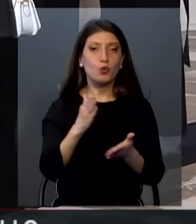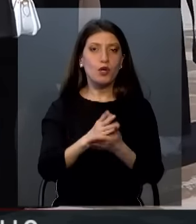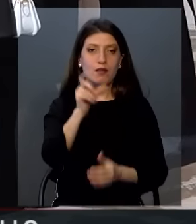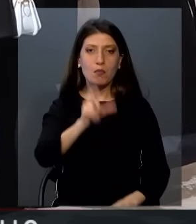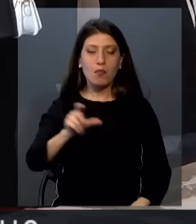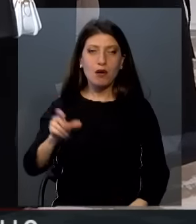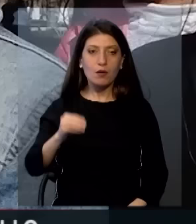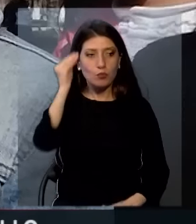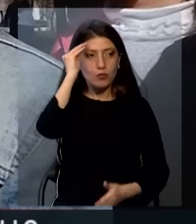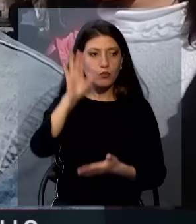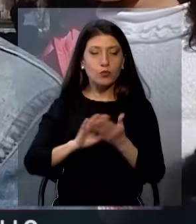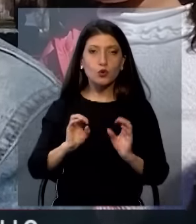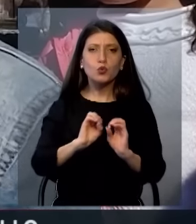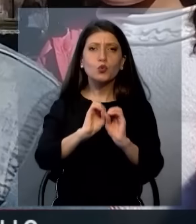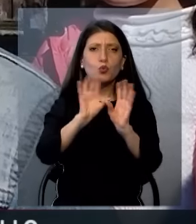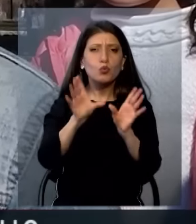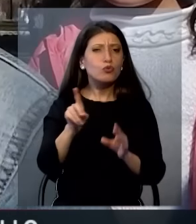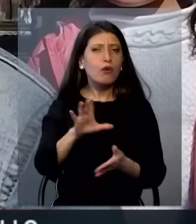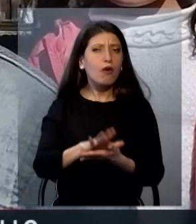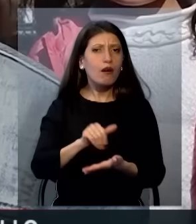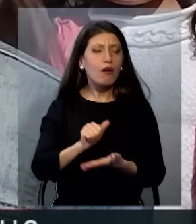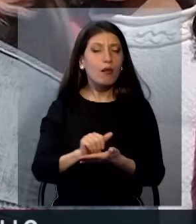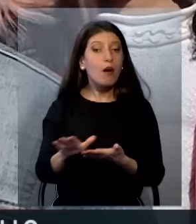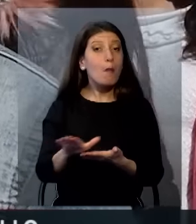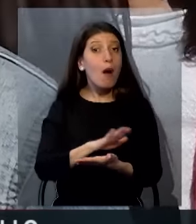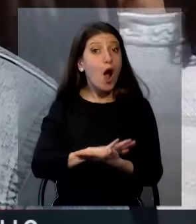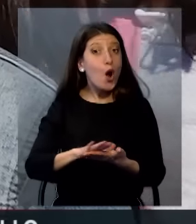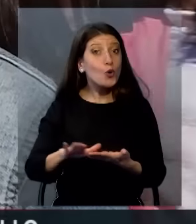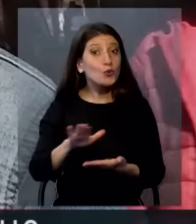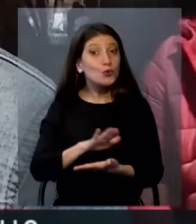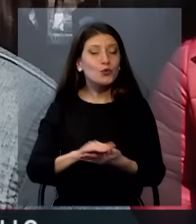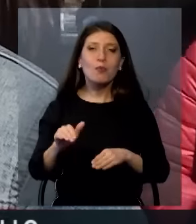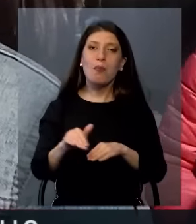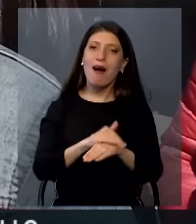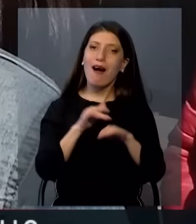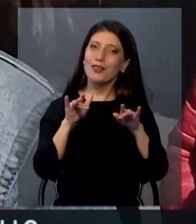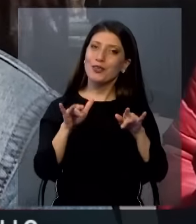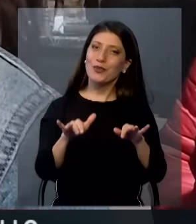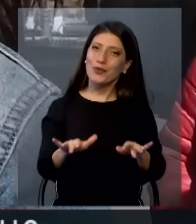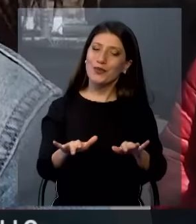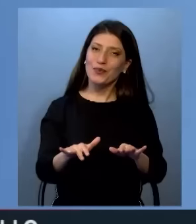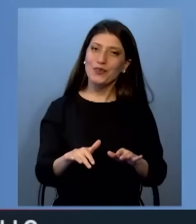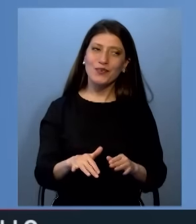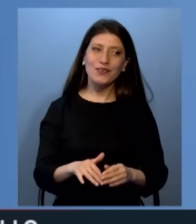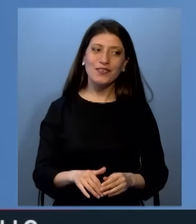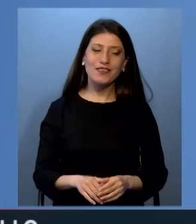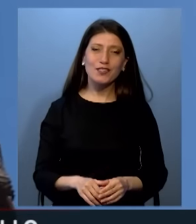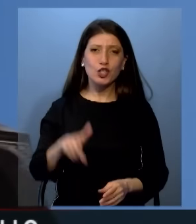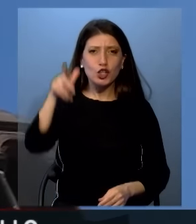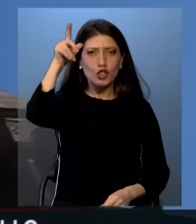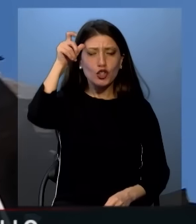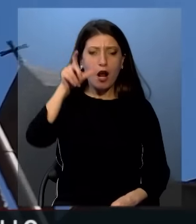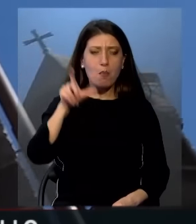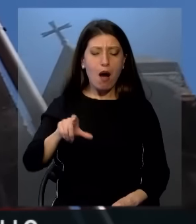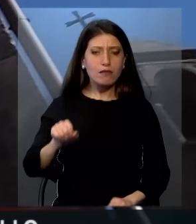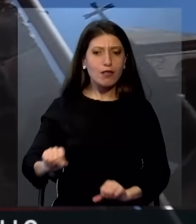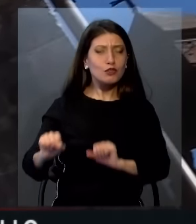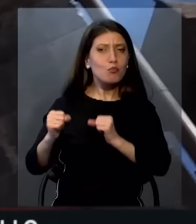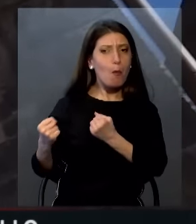բովանդակությամբ։ Սրբություն, այդ ի՞նչ է։ Մաքրությունն է, բարի գործերն է, չար մարդկանցից մեզի պաշտպանելն